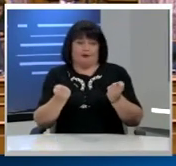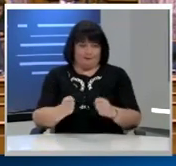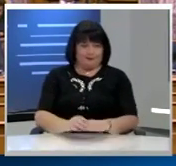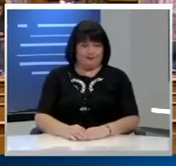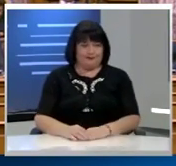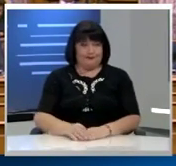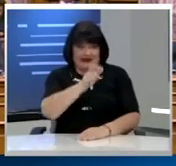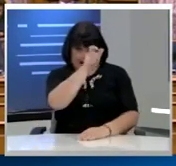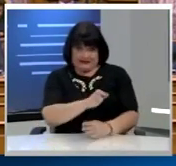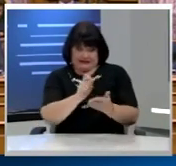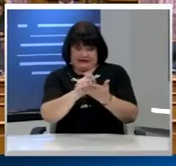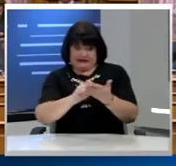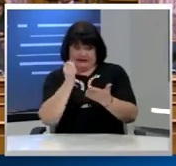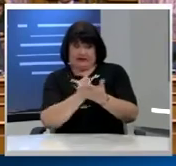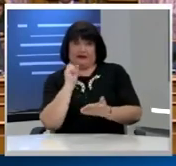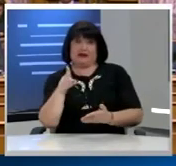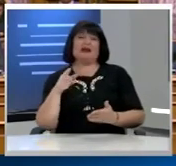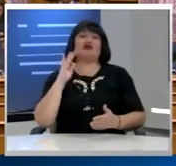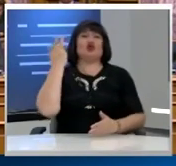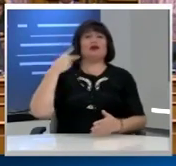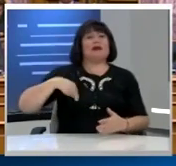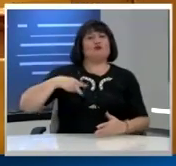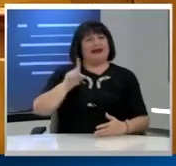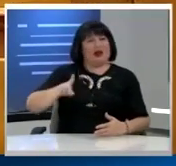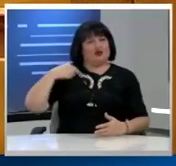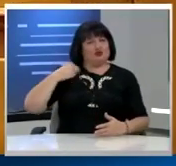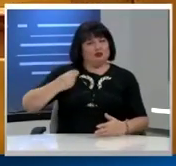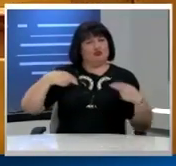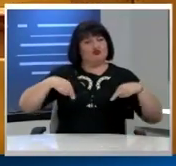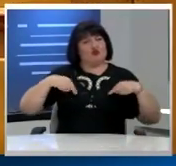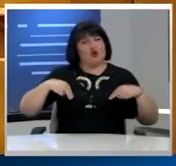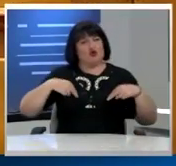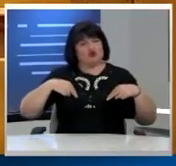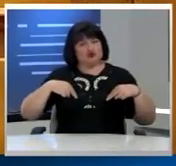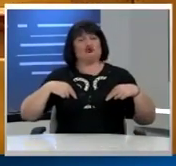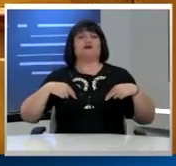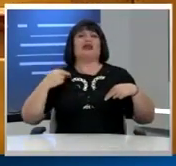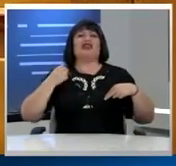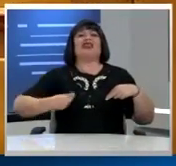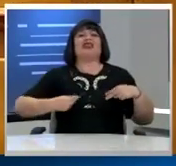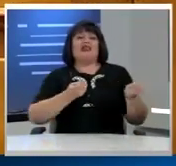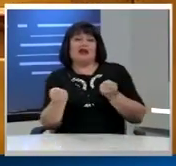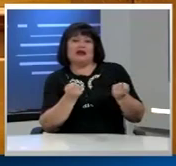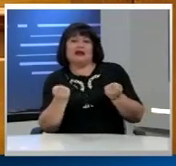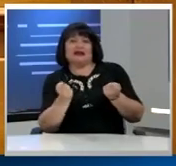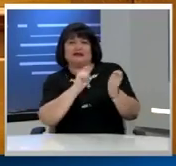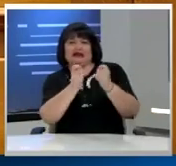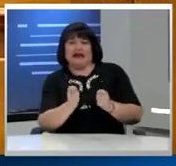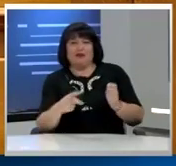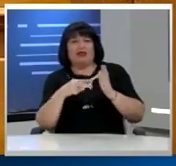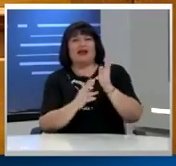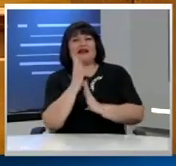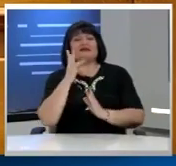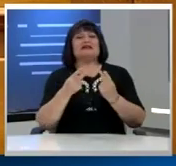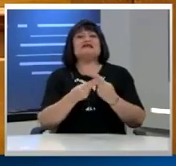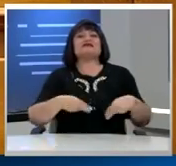Με επιστολή σας ως Υπουργός Διοικητικής Μεταρρύθμισης προς το Συμβούλιο της Επικρατείας το